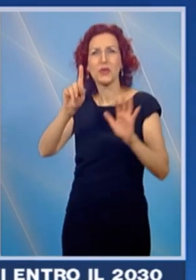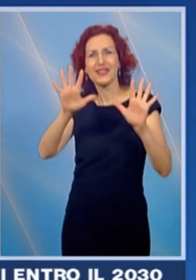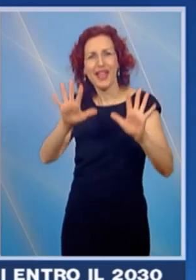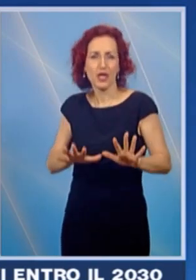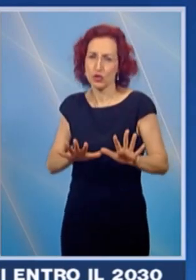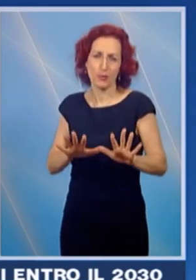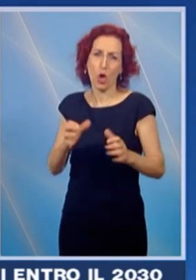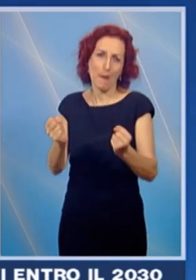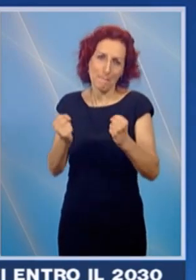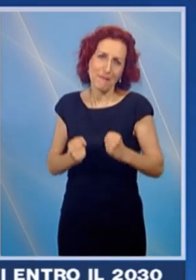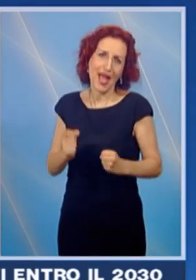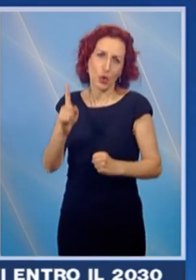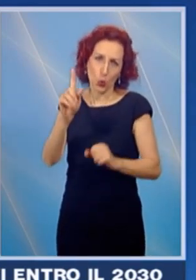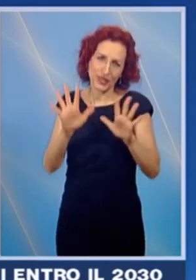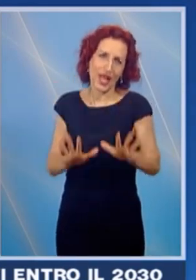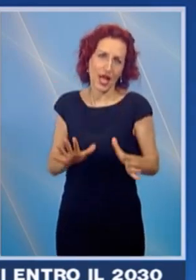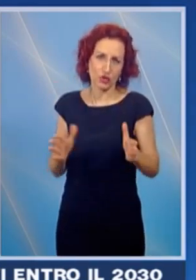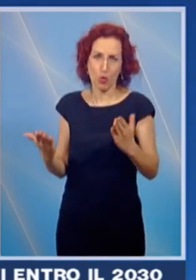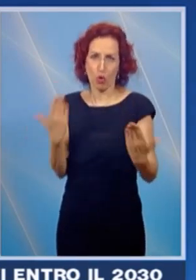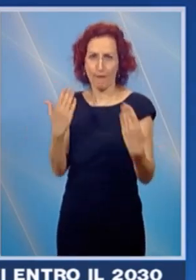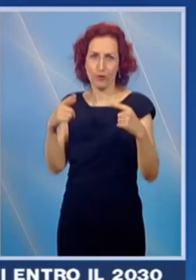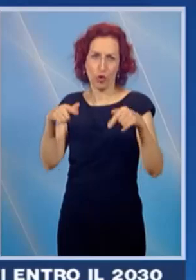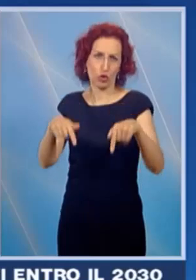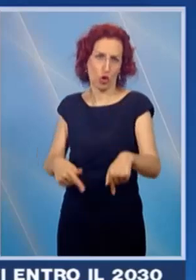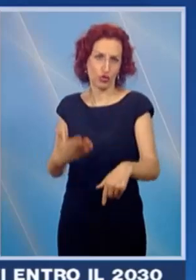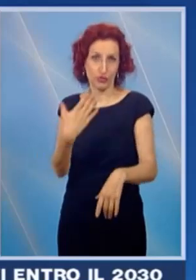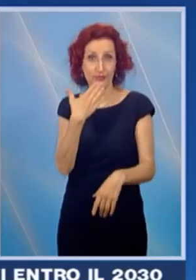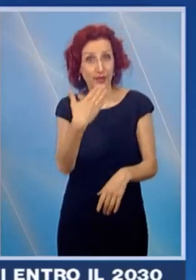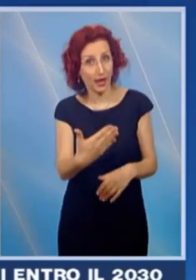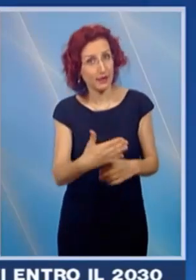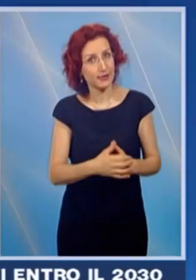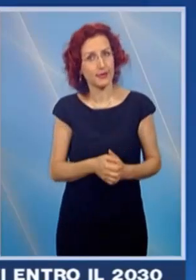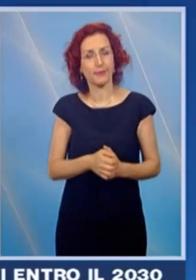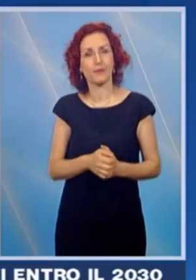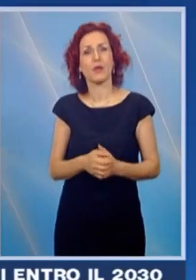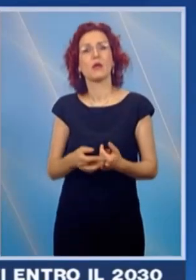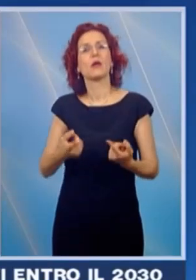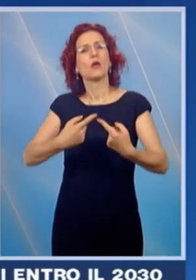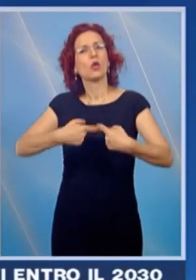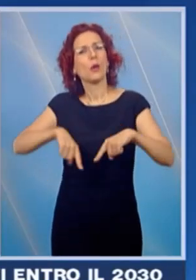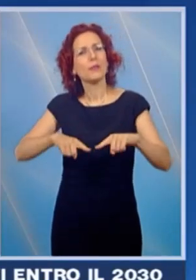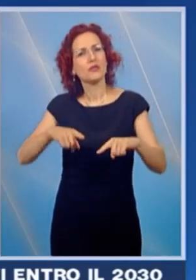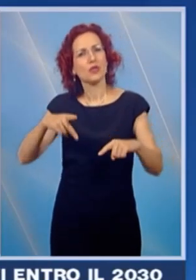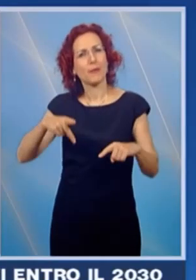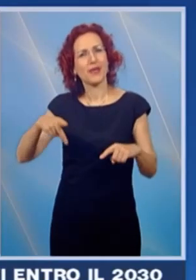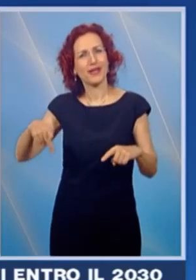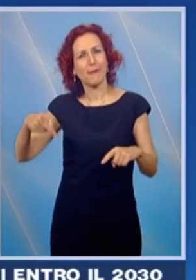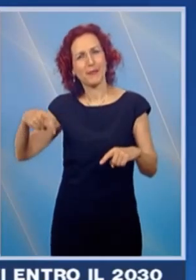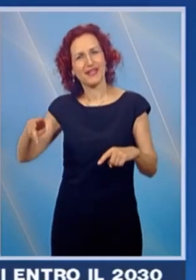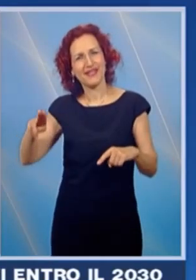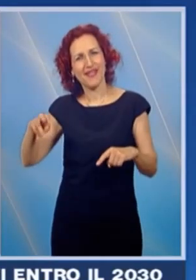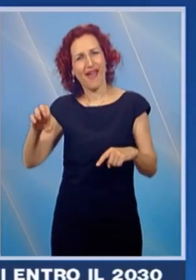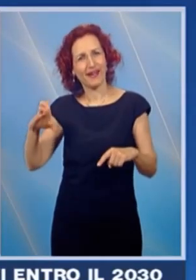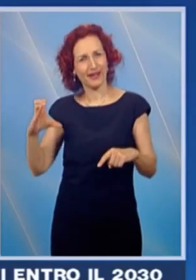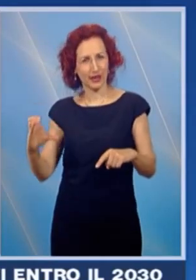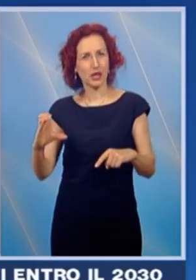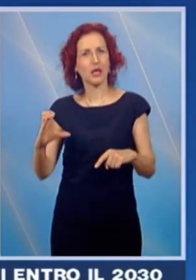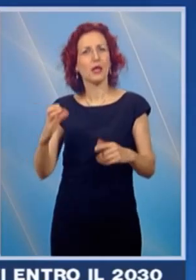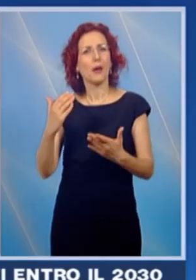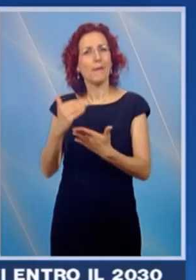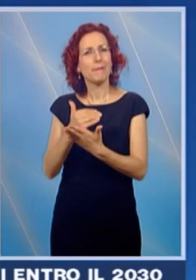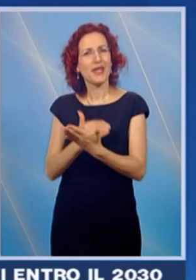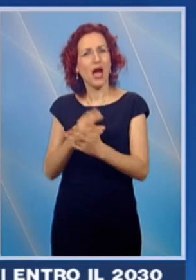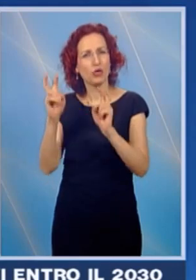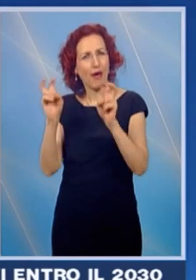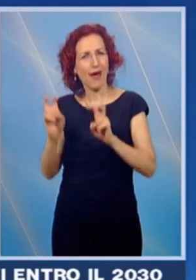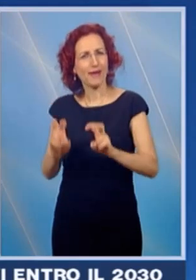quelle attuali. Grazie. Incrementato oltre il settore energetico, grazie, la Commissione PNRR-PNIEC, Piano di Energia e Clima, ha detto